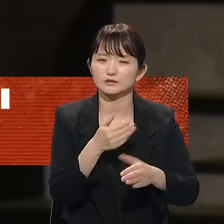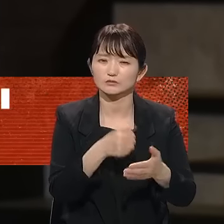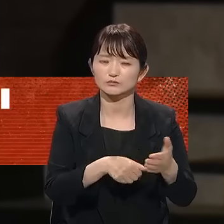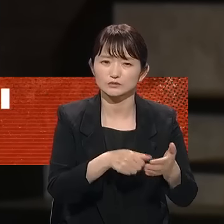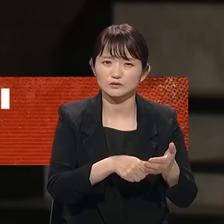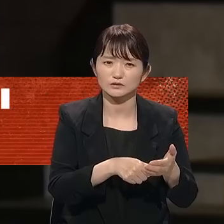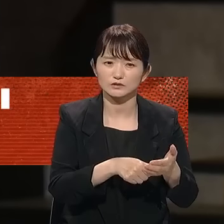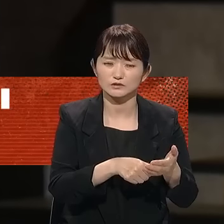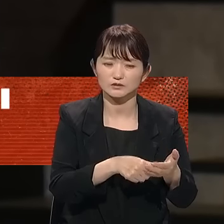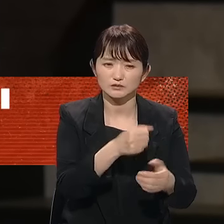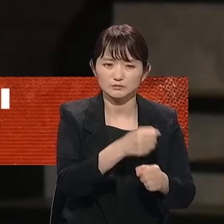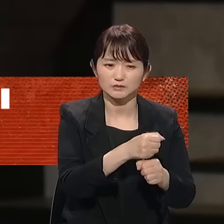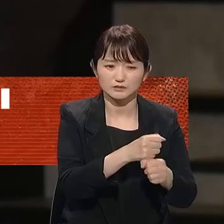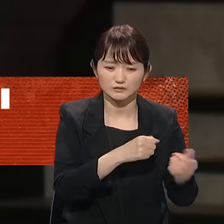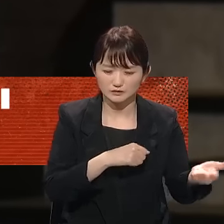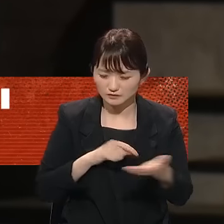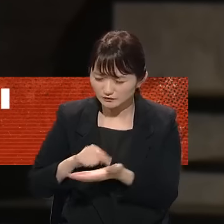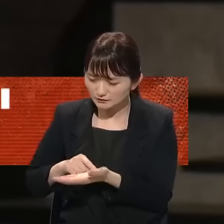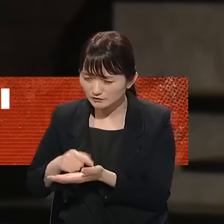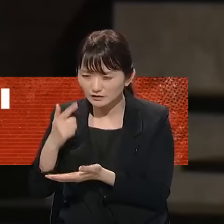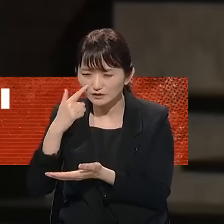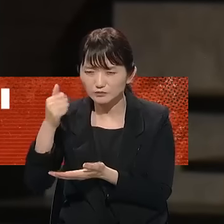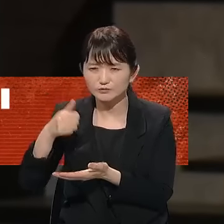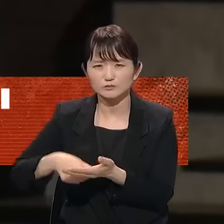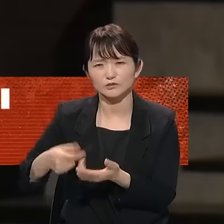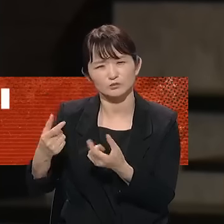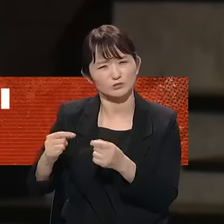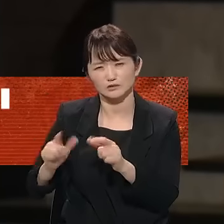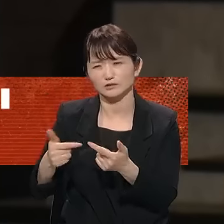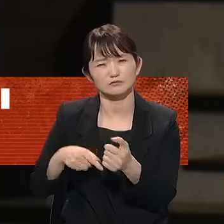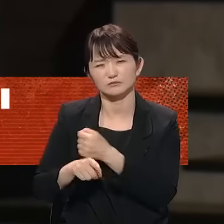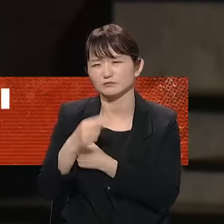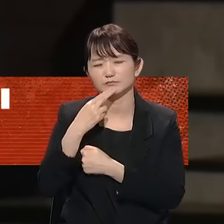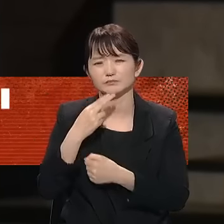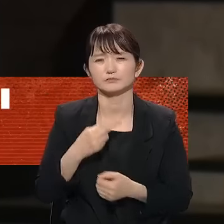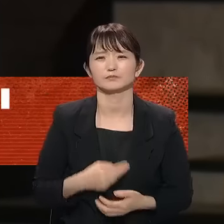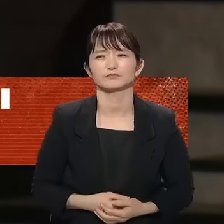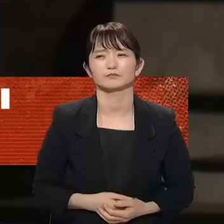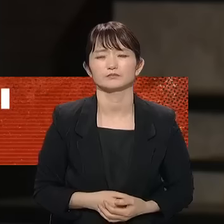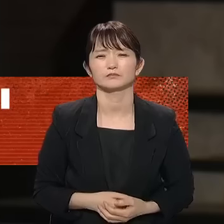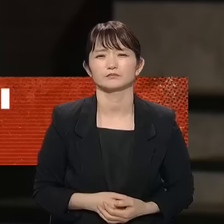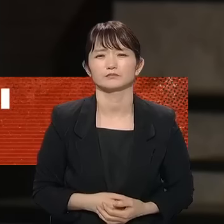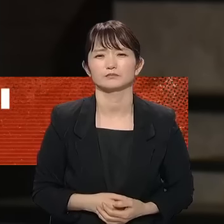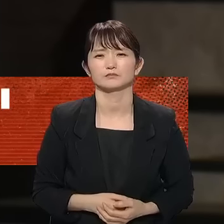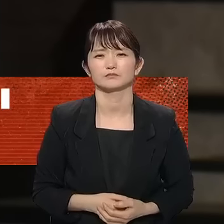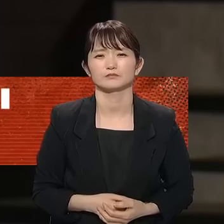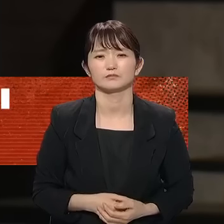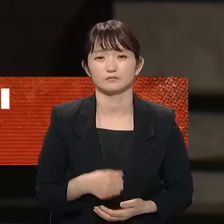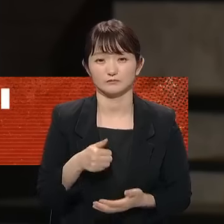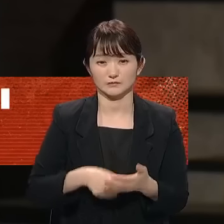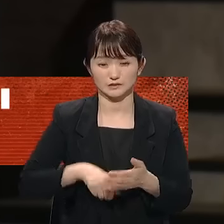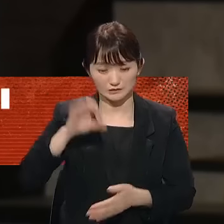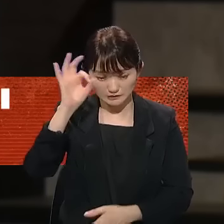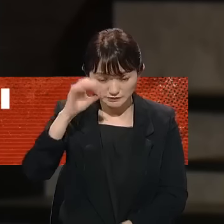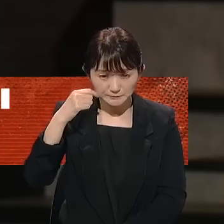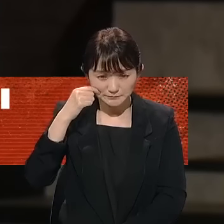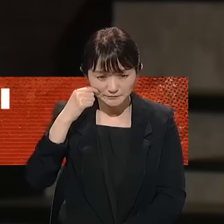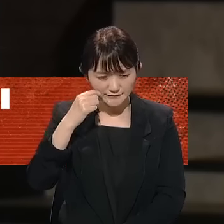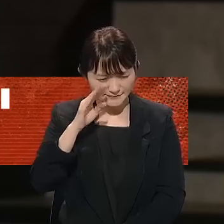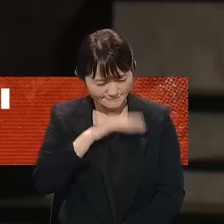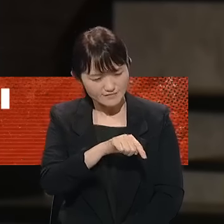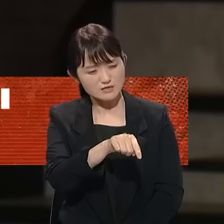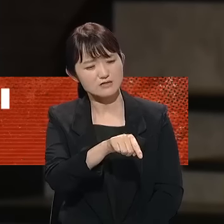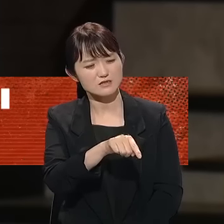하더라도 아버지 유품이 아닌데 그게 무슨 네. 의미가 있겠습니까? 그죠. 그래서 지금 설사 이걸 갖다 못 찾는다 하더라도 이 괘씸한